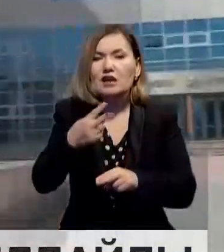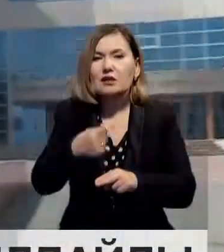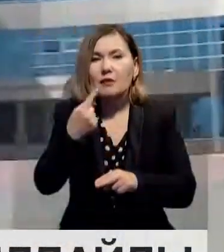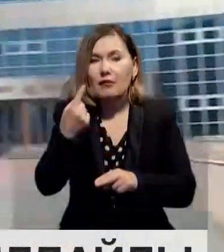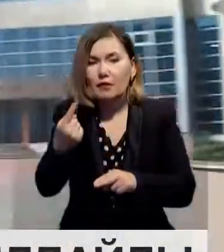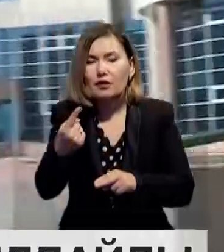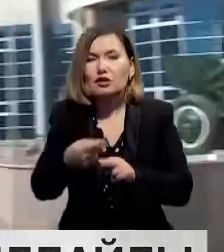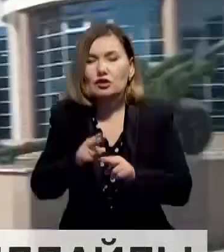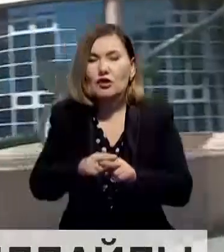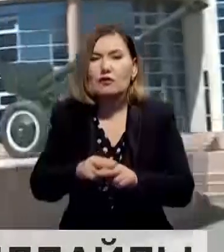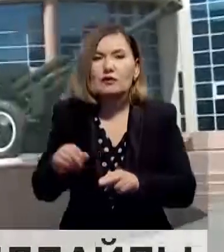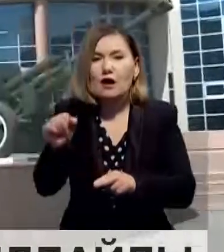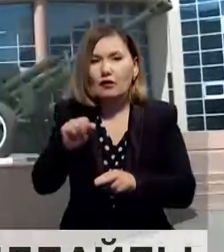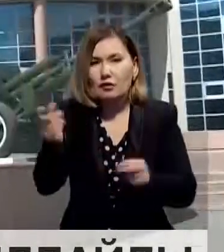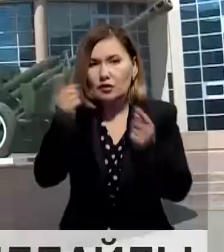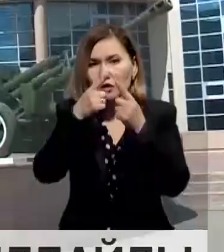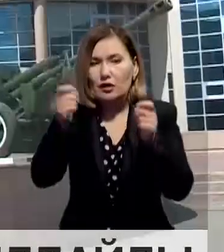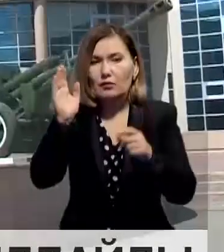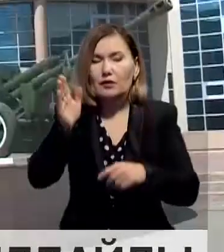Топтаева, Нұрғали Мамырбаев, Хабар 24.